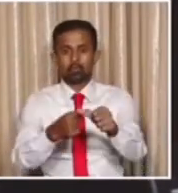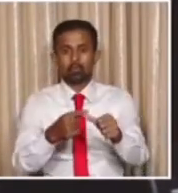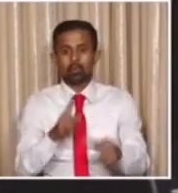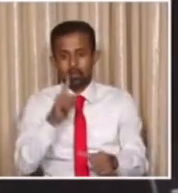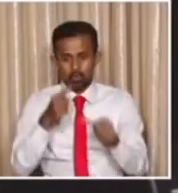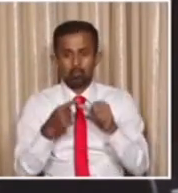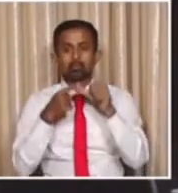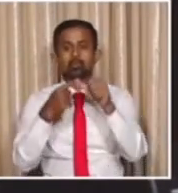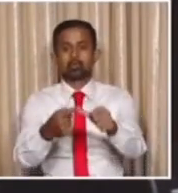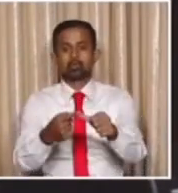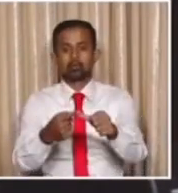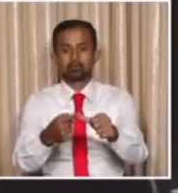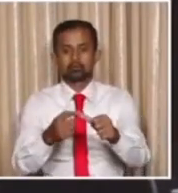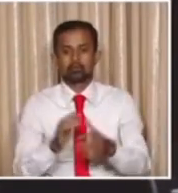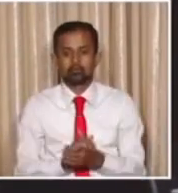එක උත්තරයක්